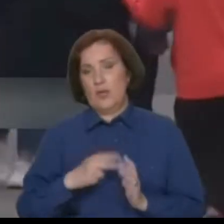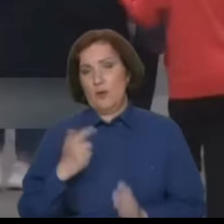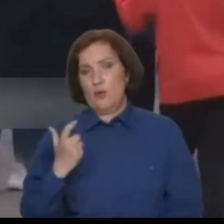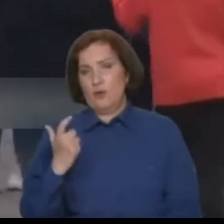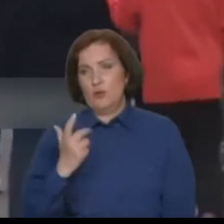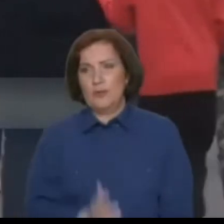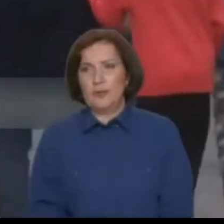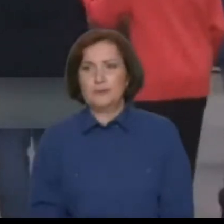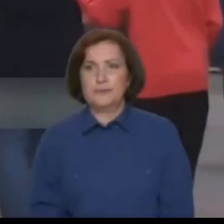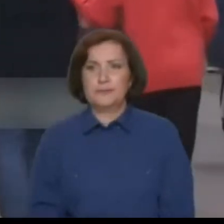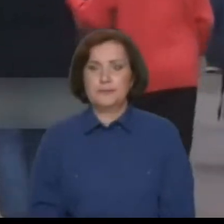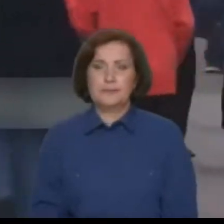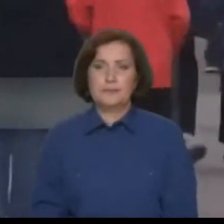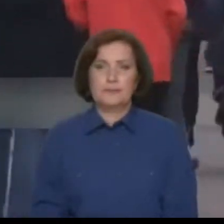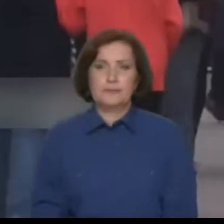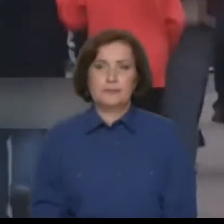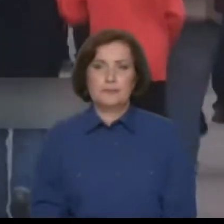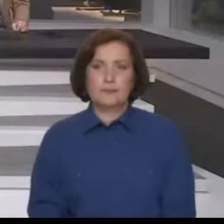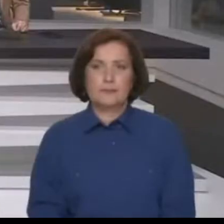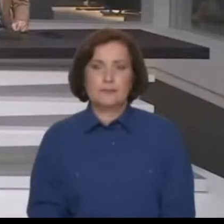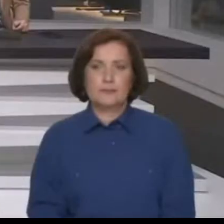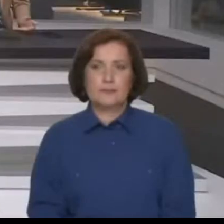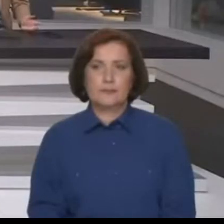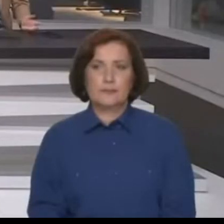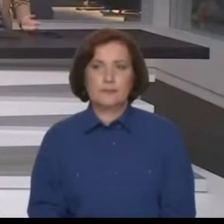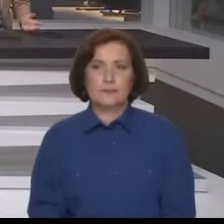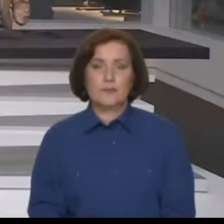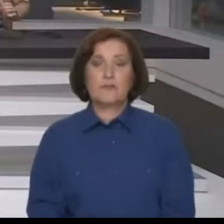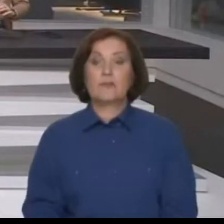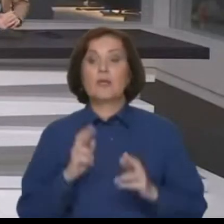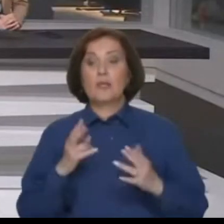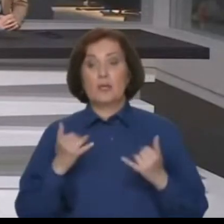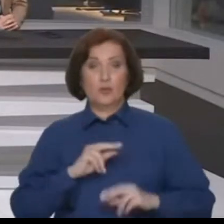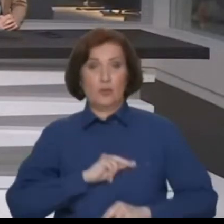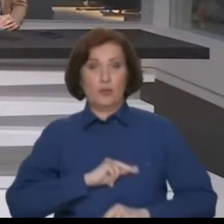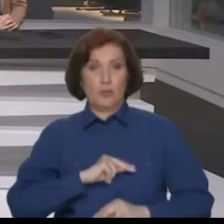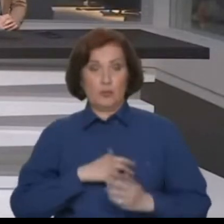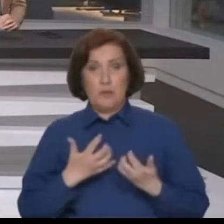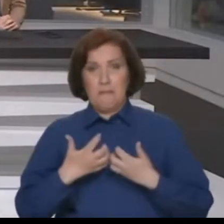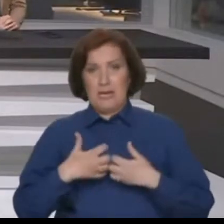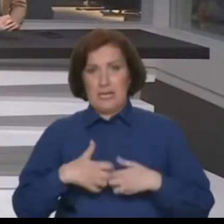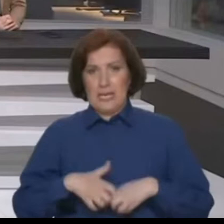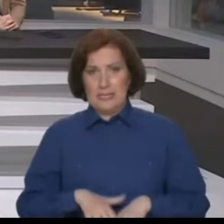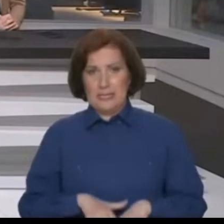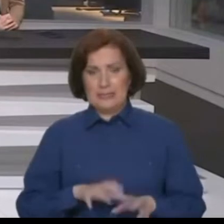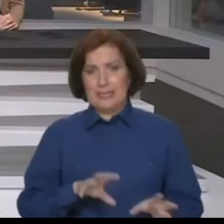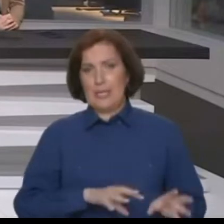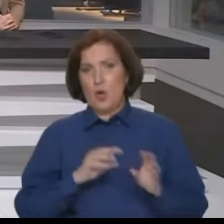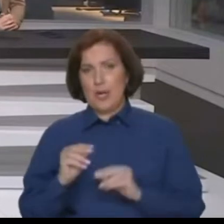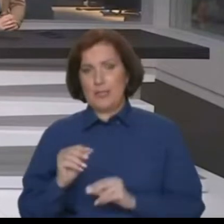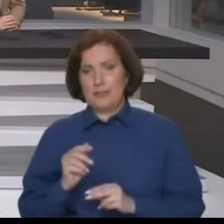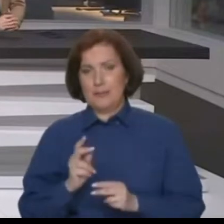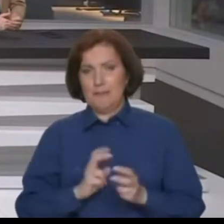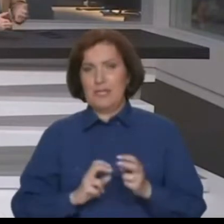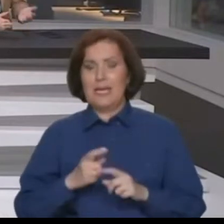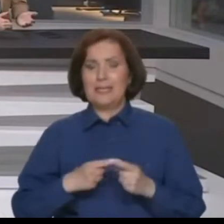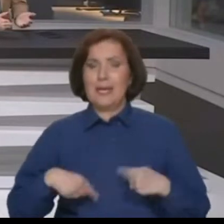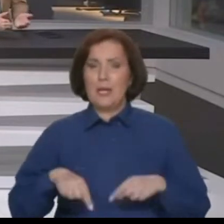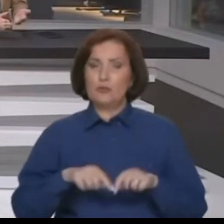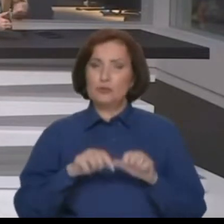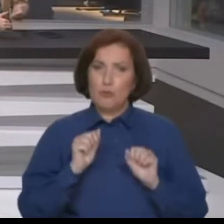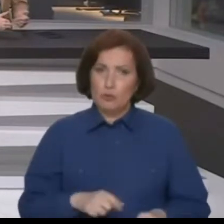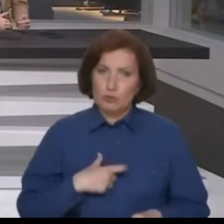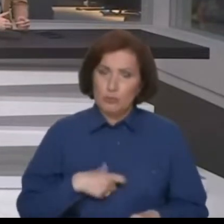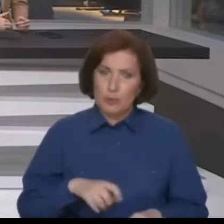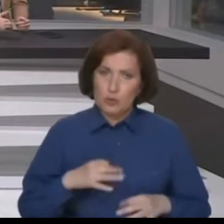Анастасія Терещук, єдині новини на Суспільному. Як сьогодні працює механізм релокації підприємств? Які галузі можуть